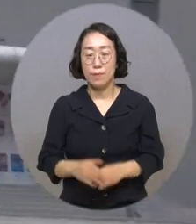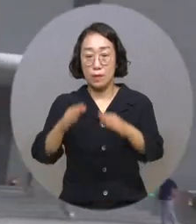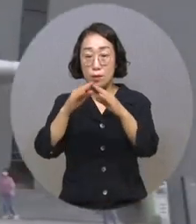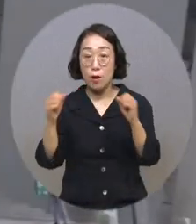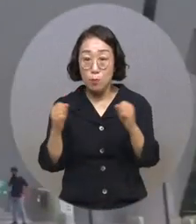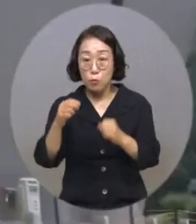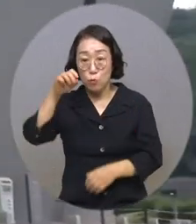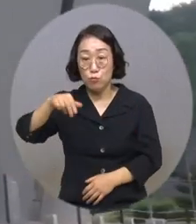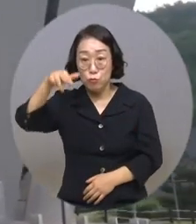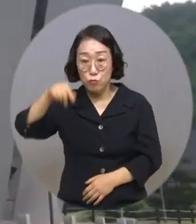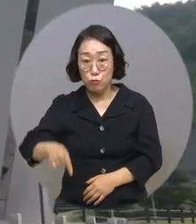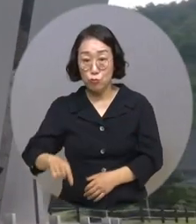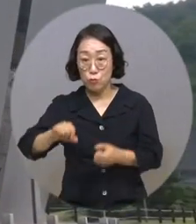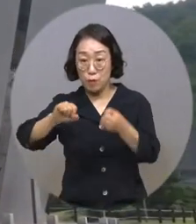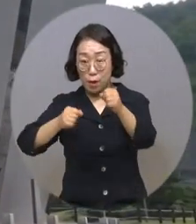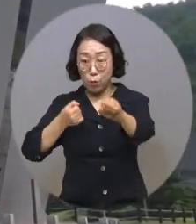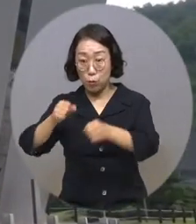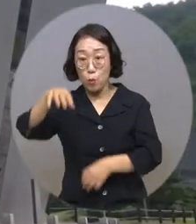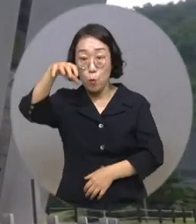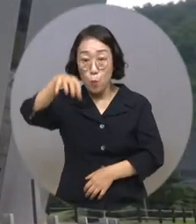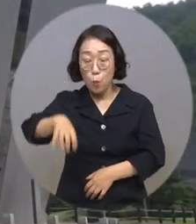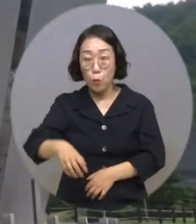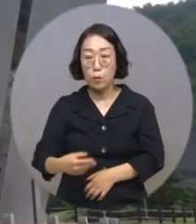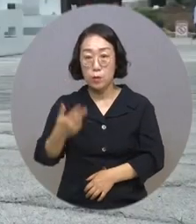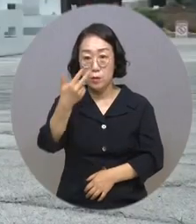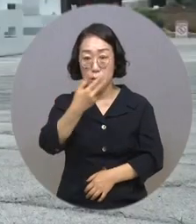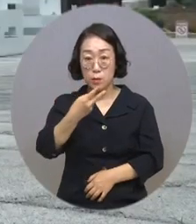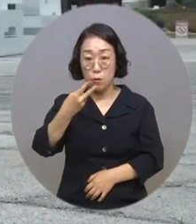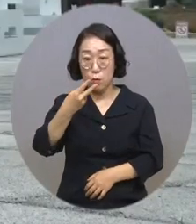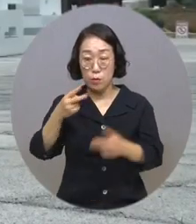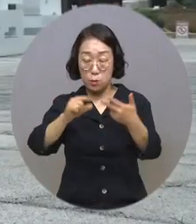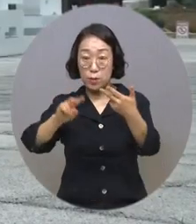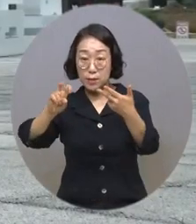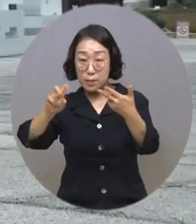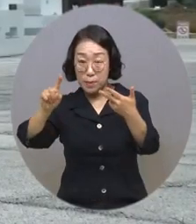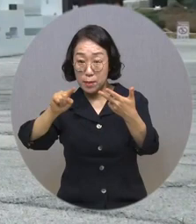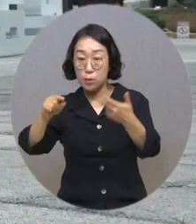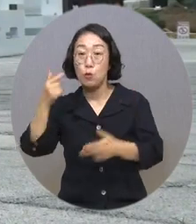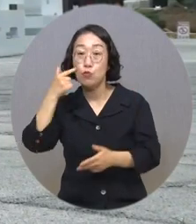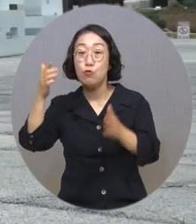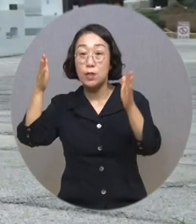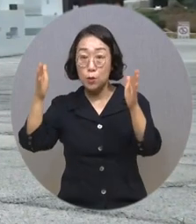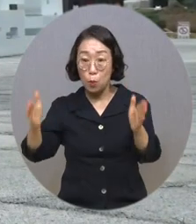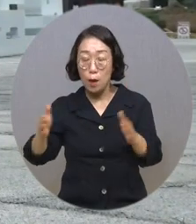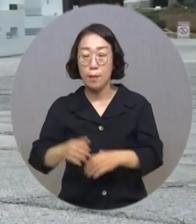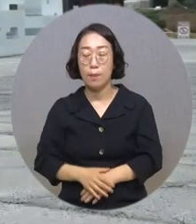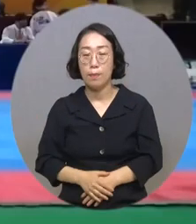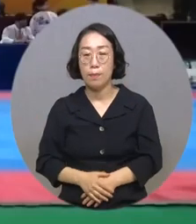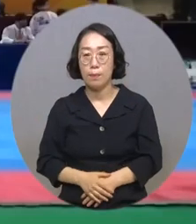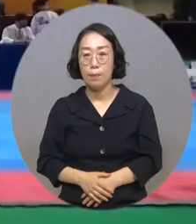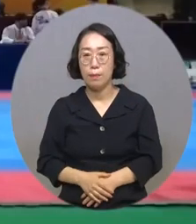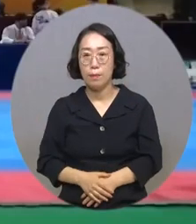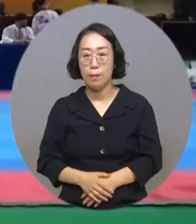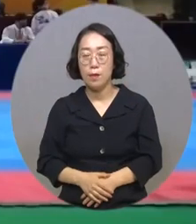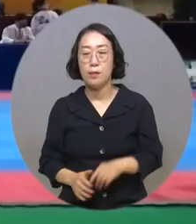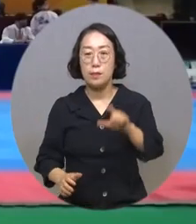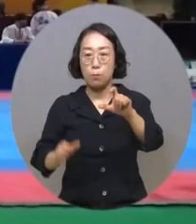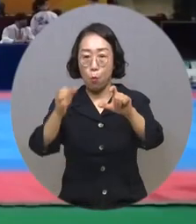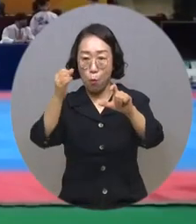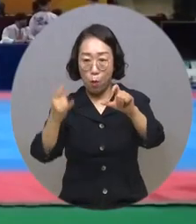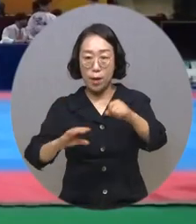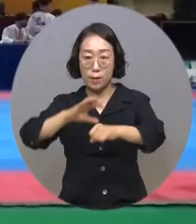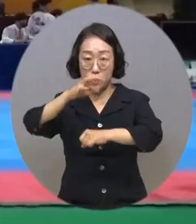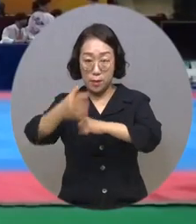전라북도 무주 태권도원에서는 7월 21일에서 26일까지 6일간의 일정으로 제15회